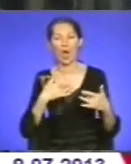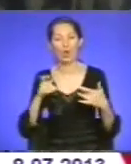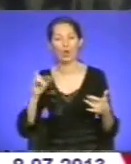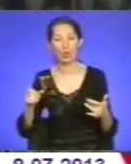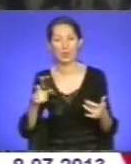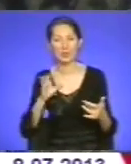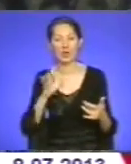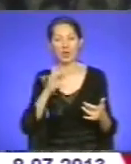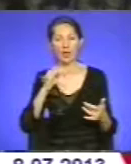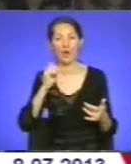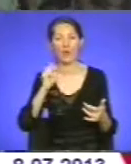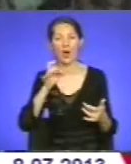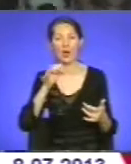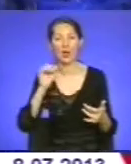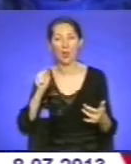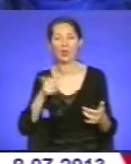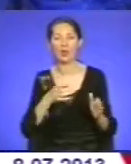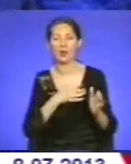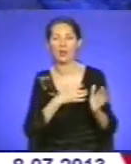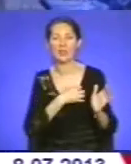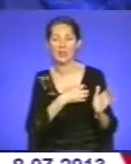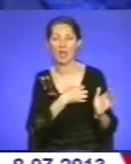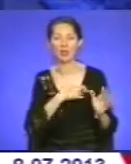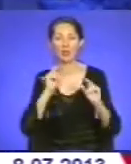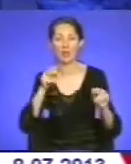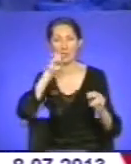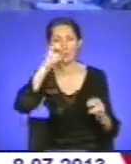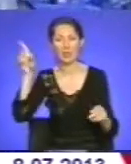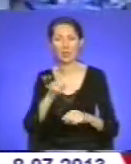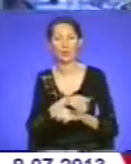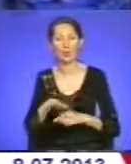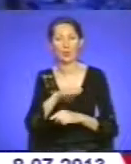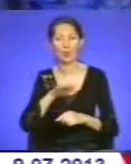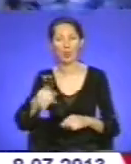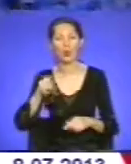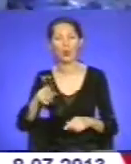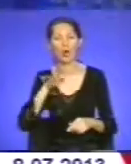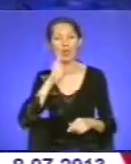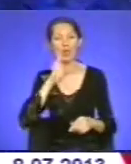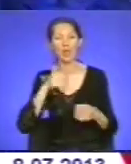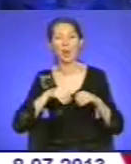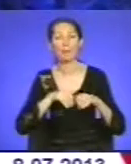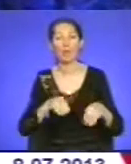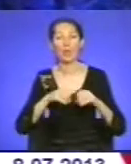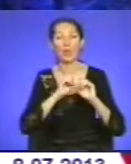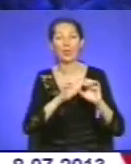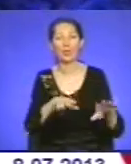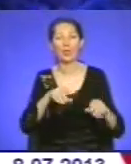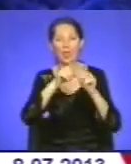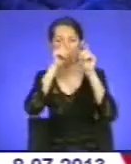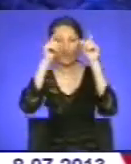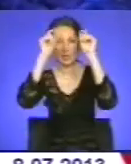А далі знову народні гуляння. Після того, як дівчата пустили вінки і нагадали собі долю, існує знаменне повір'я,